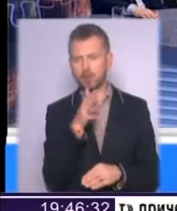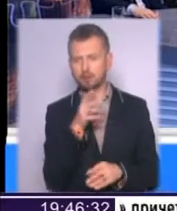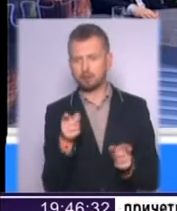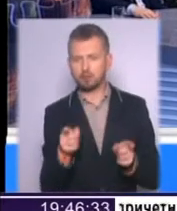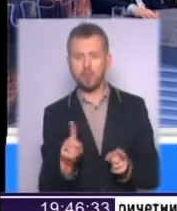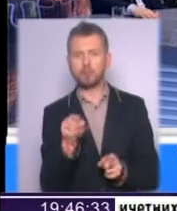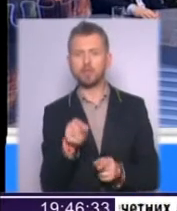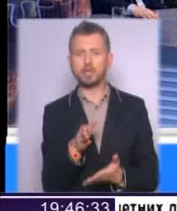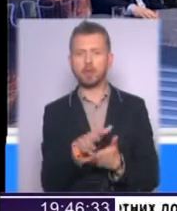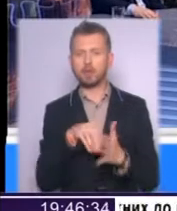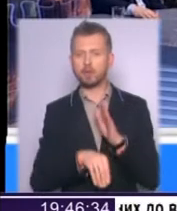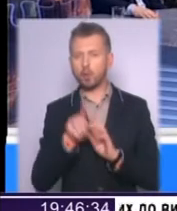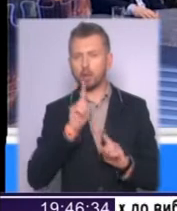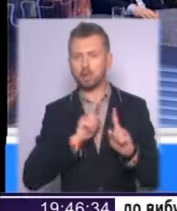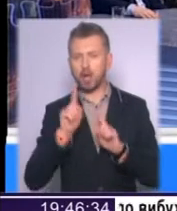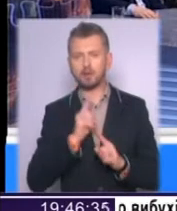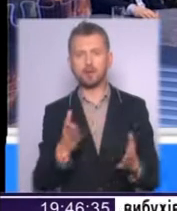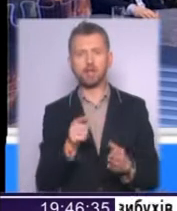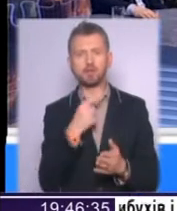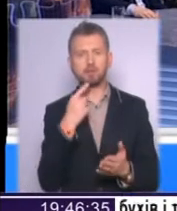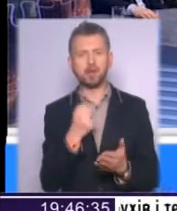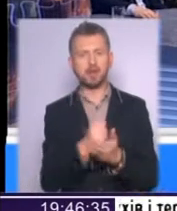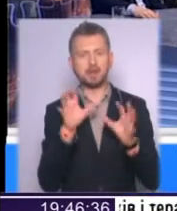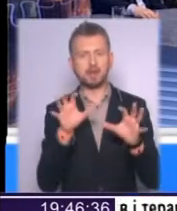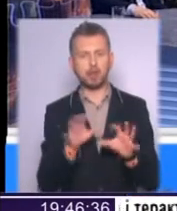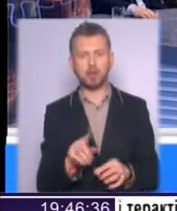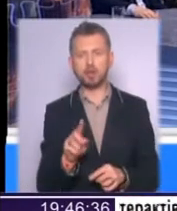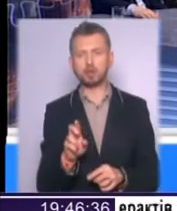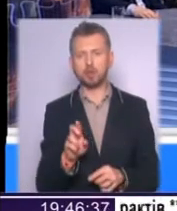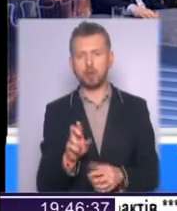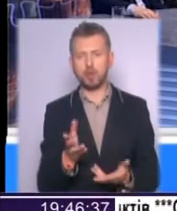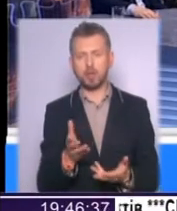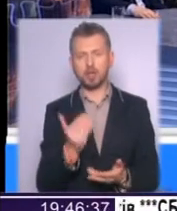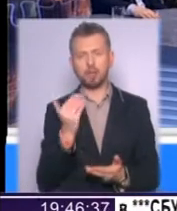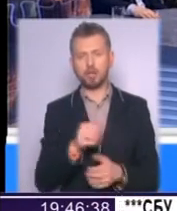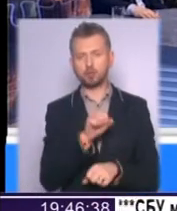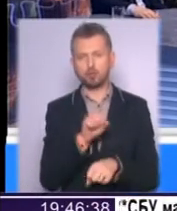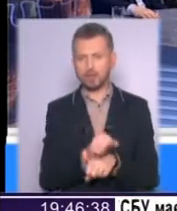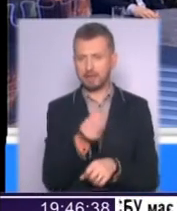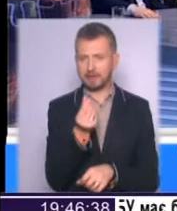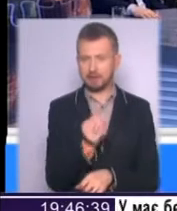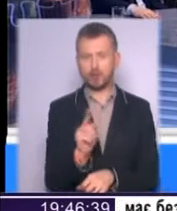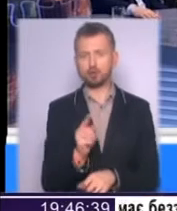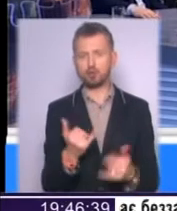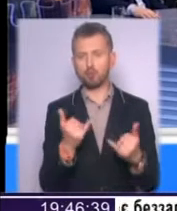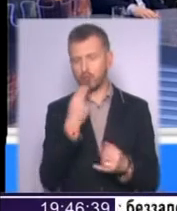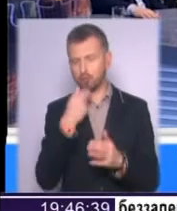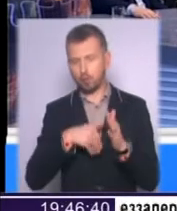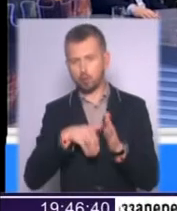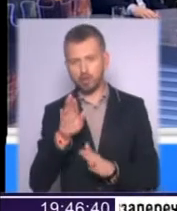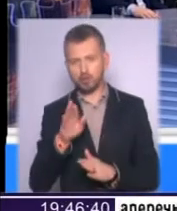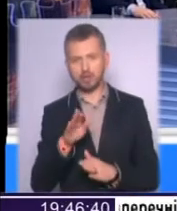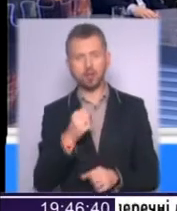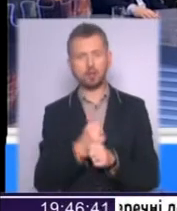ви знаходитесь у Верховній Раді, які ви прийняли закони, щоб ви зупинили ціни, щоб сьогодні покращити,